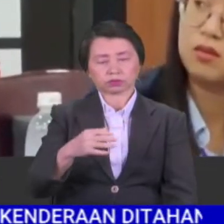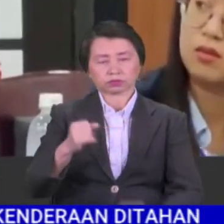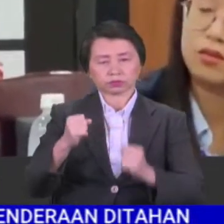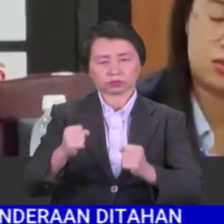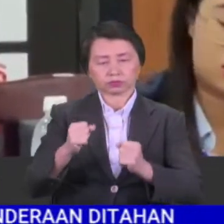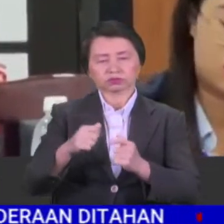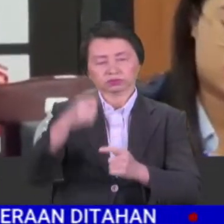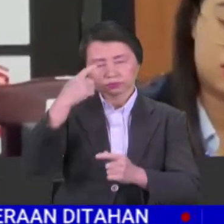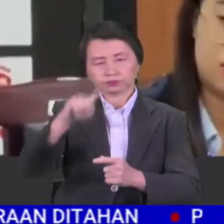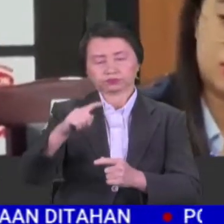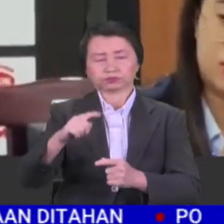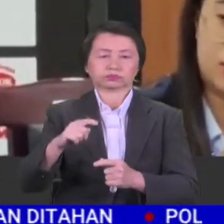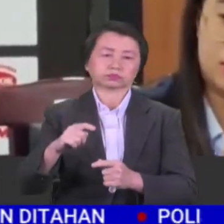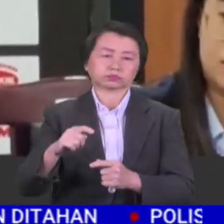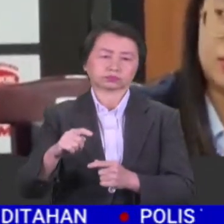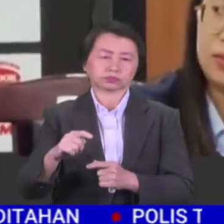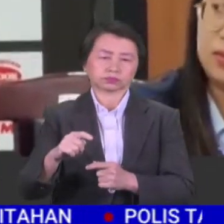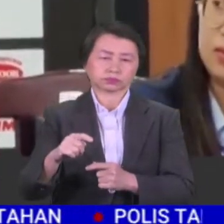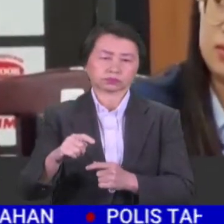situations.